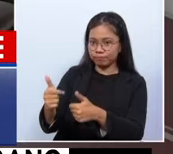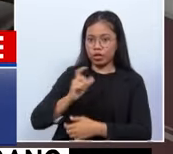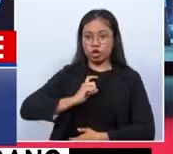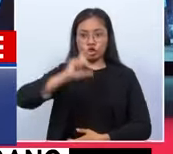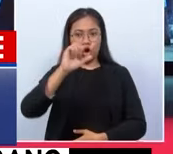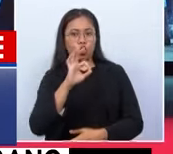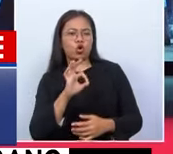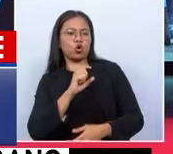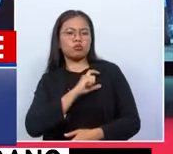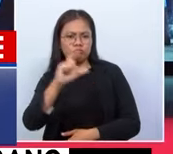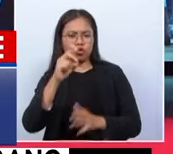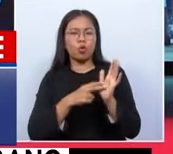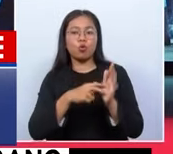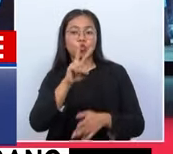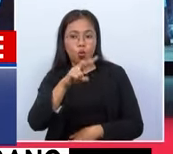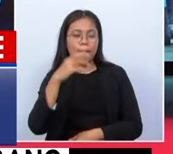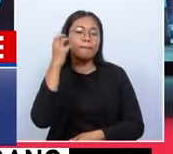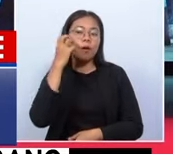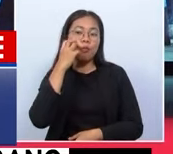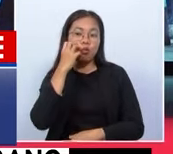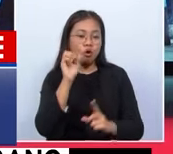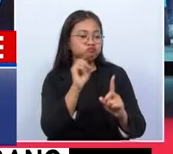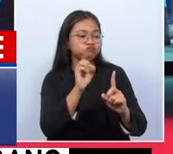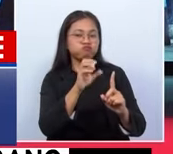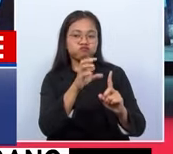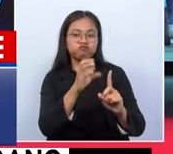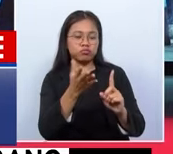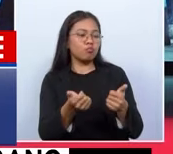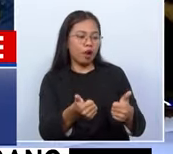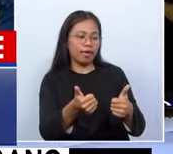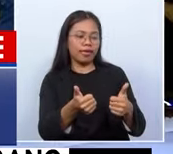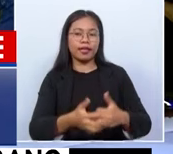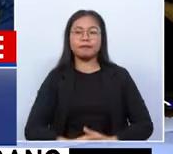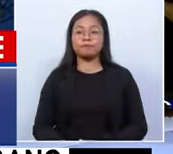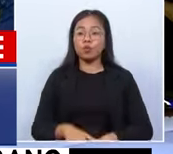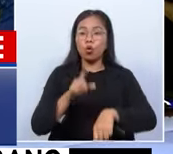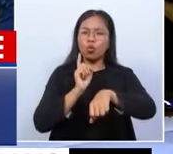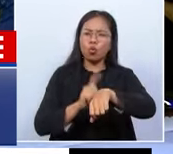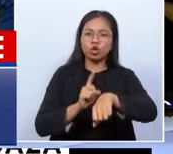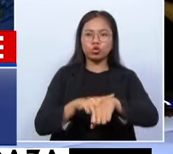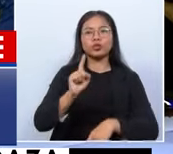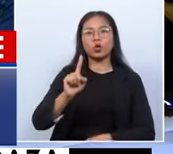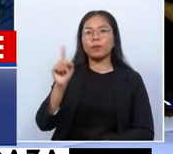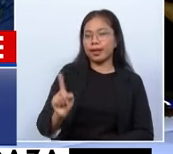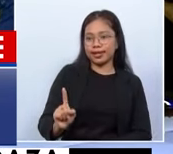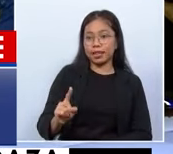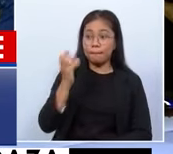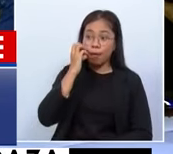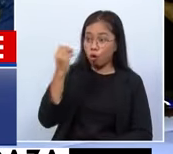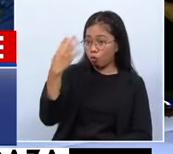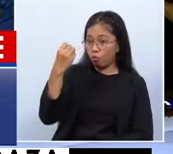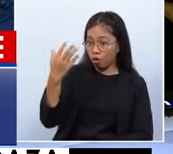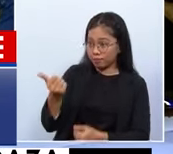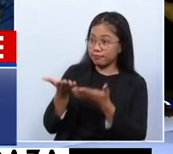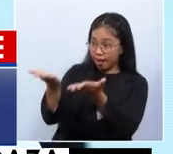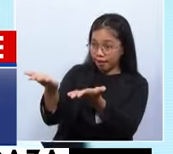urut 2 Bapak Prabu Subianto untuk menanggapi calon Presiden nomor urut 1 dengan waktu 1 menit saat Bapak berbicara akan dimulai silakan